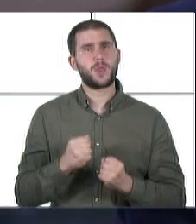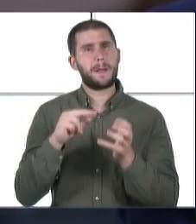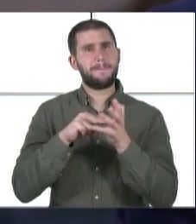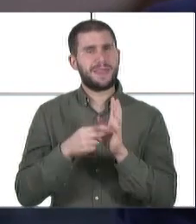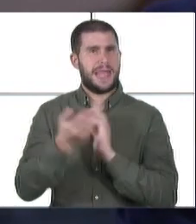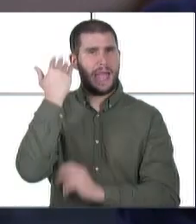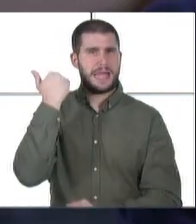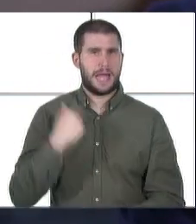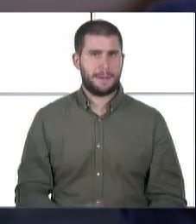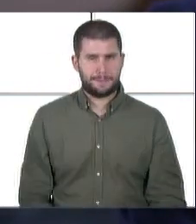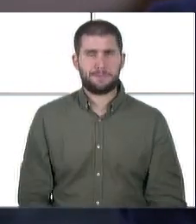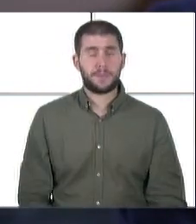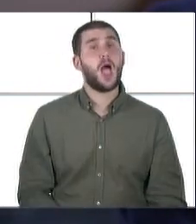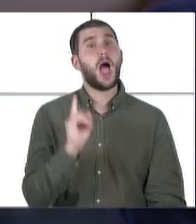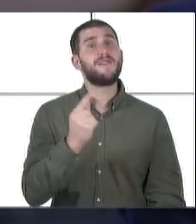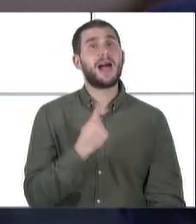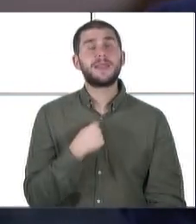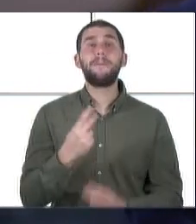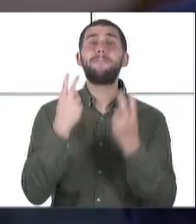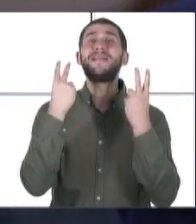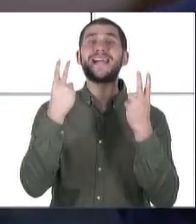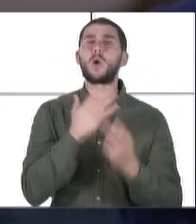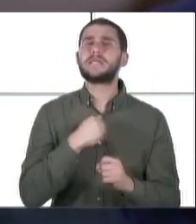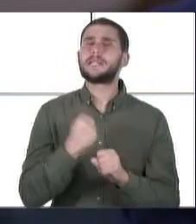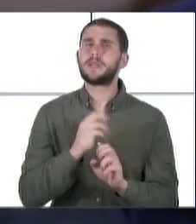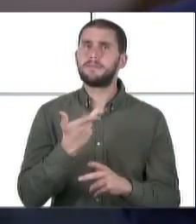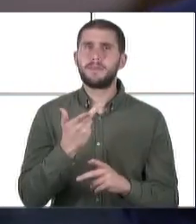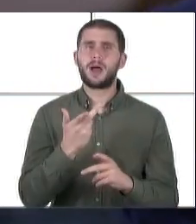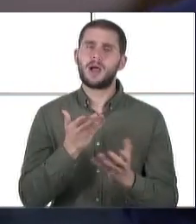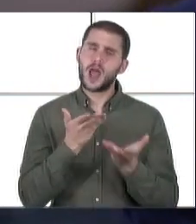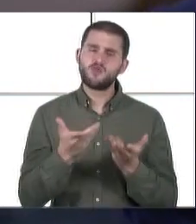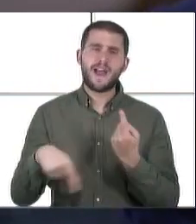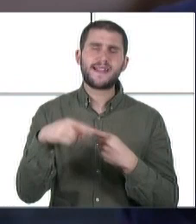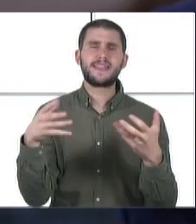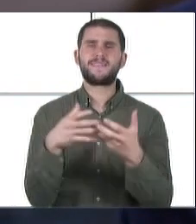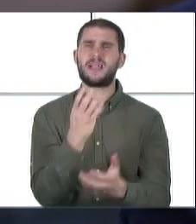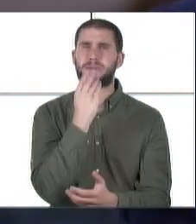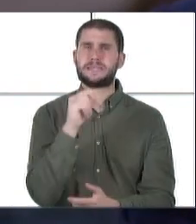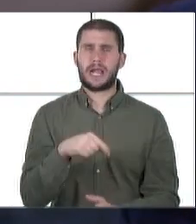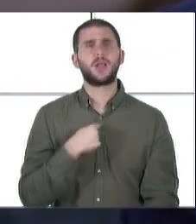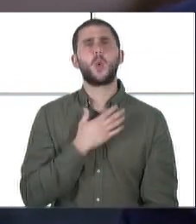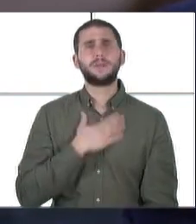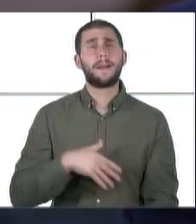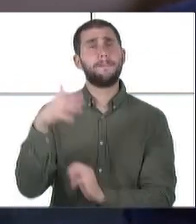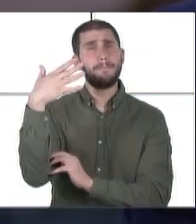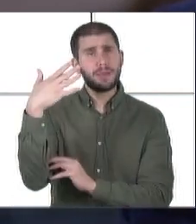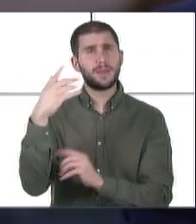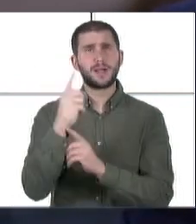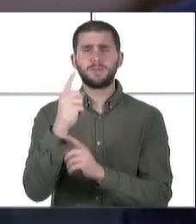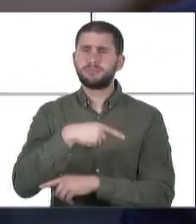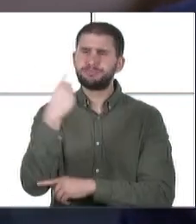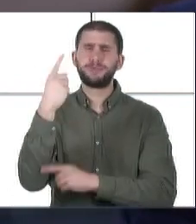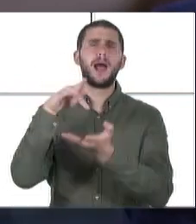לי. אבל מה שאני בעיקר רוצה לעשות זה לשרת את החברה הישראלית, ואני רוצה שהמדינה הזאת תלך